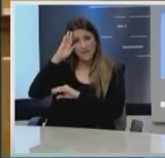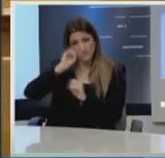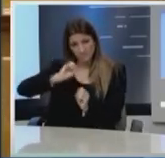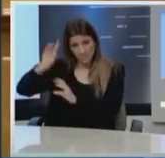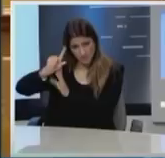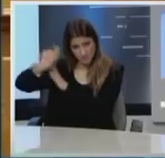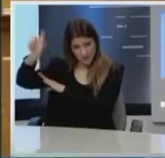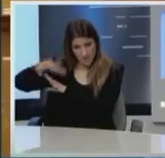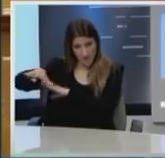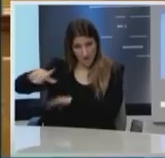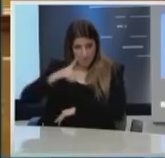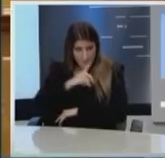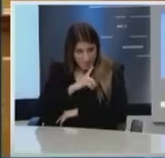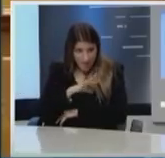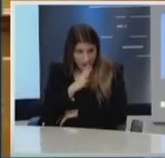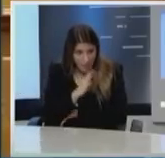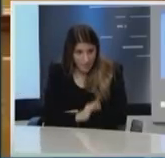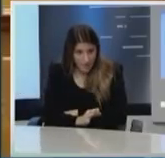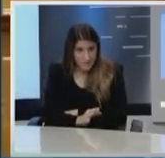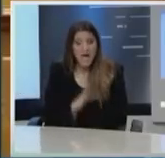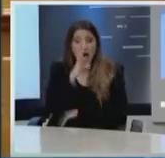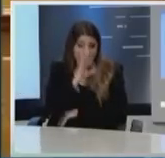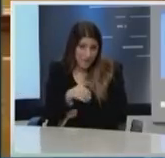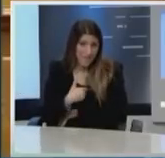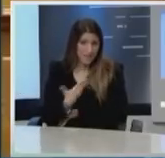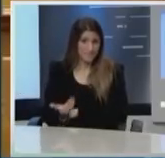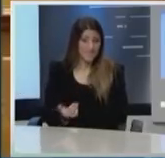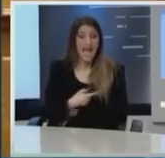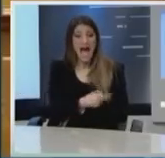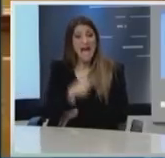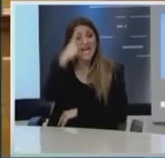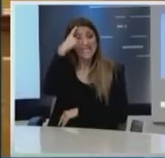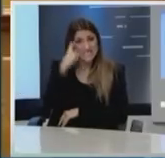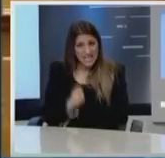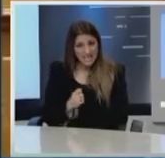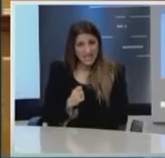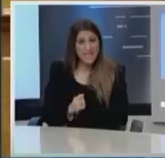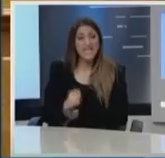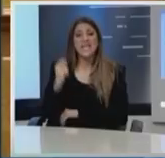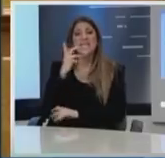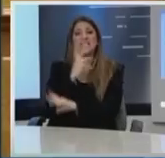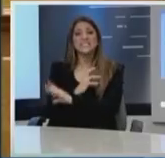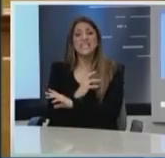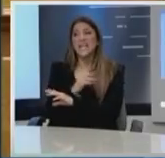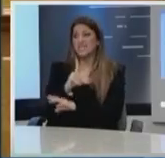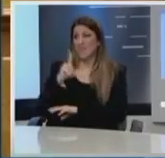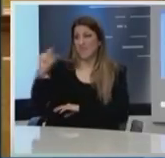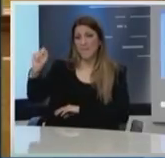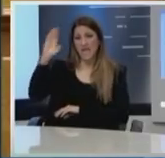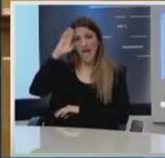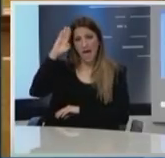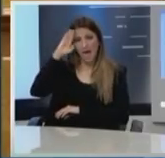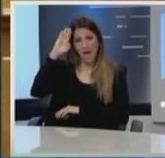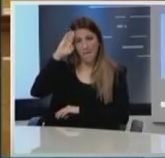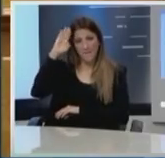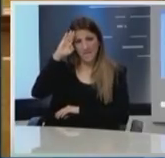ψέματα? Αλήθεια, αλήθεια είναι λοιπόν. Άρα γνωρίζατε ότι θα πάει η κυρία του Λουπάκη στην Αμερική να